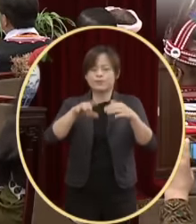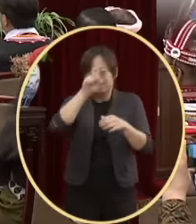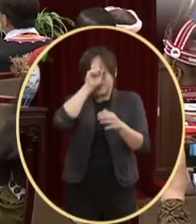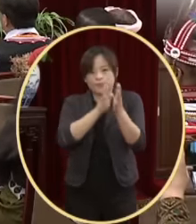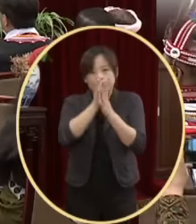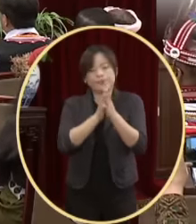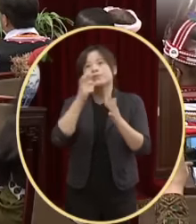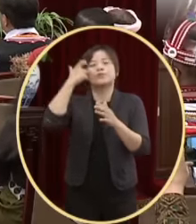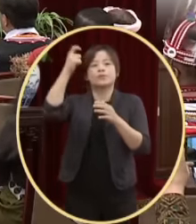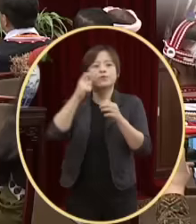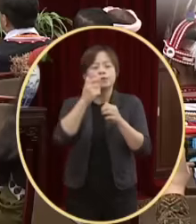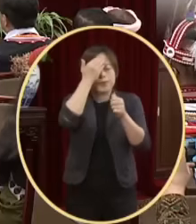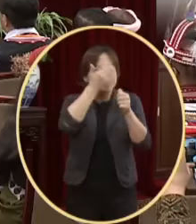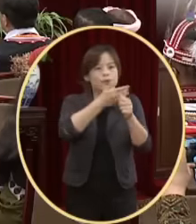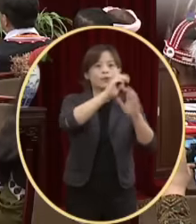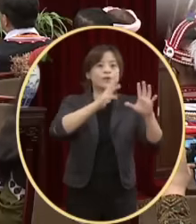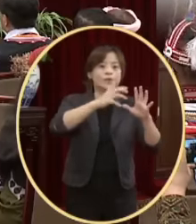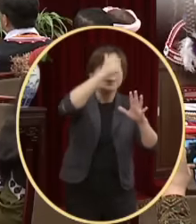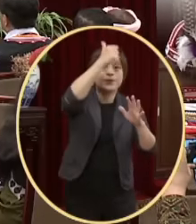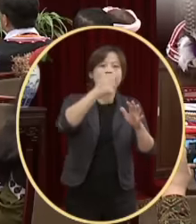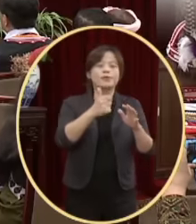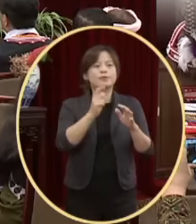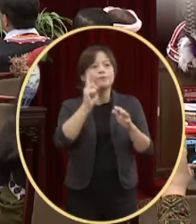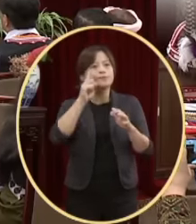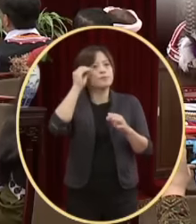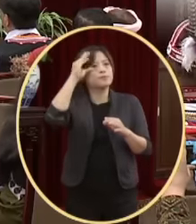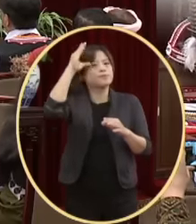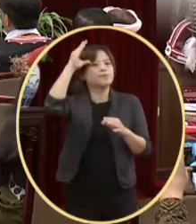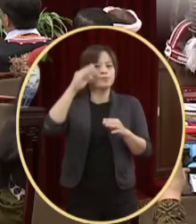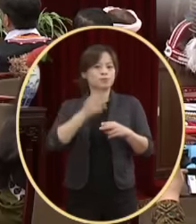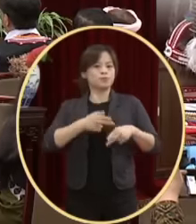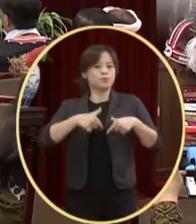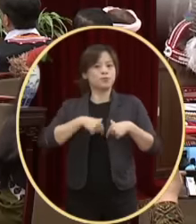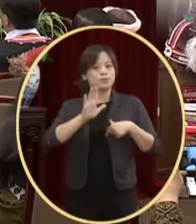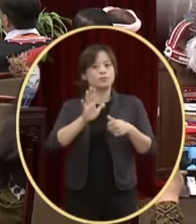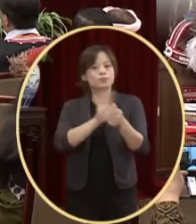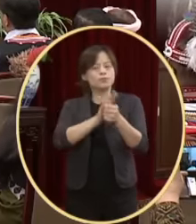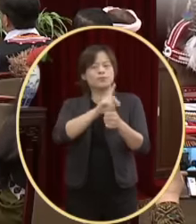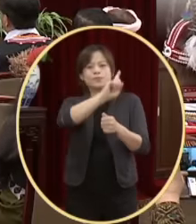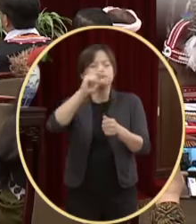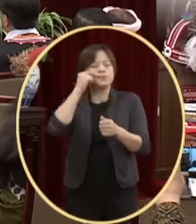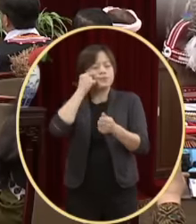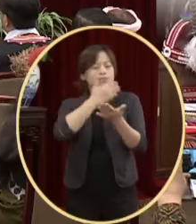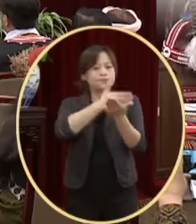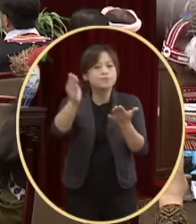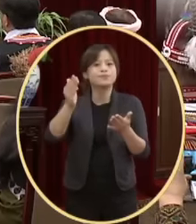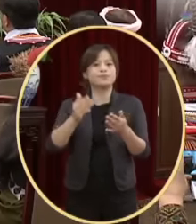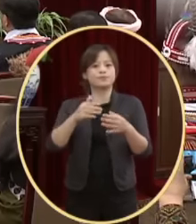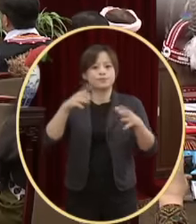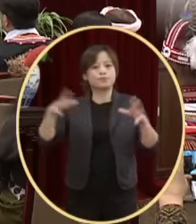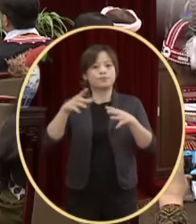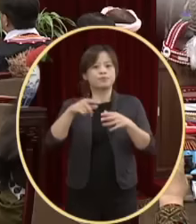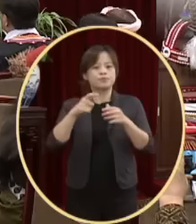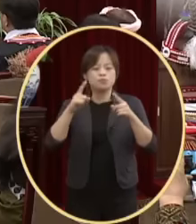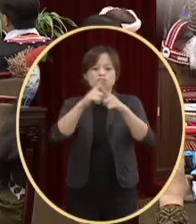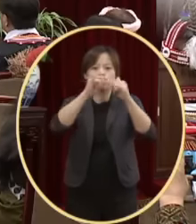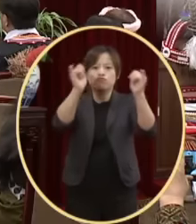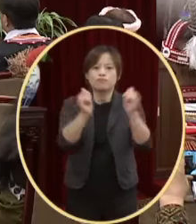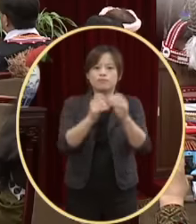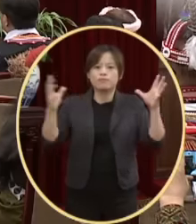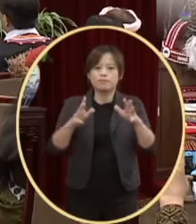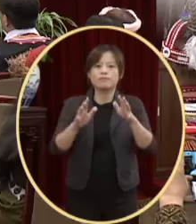求祖灵顾念我们的总统。能够充满智慧与信心，排除一切的困难，与我们的族人一同